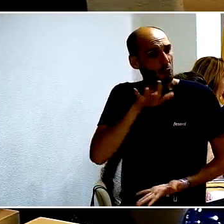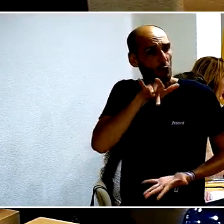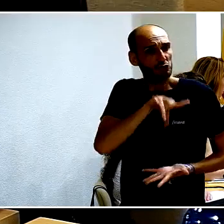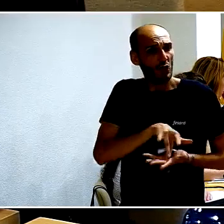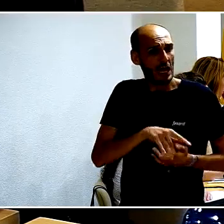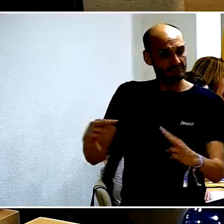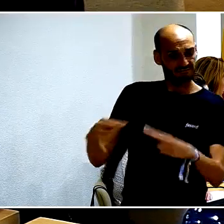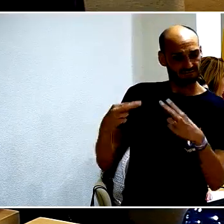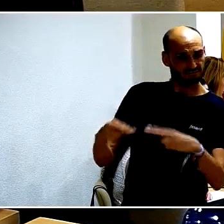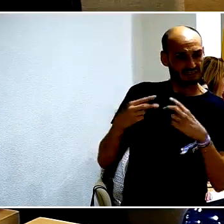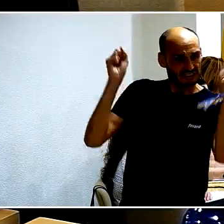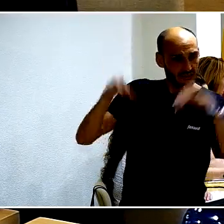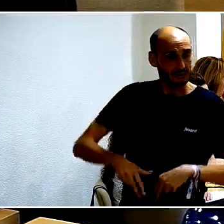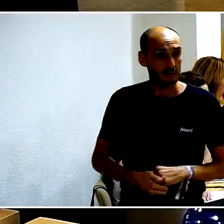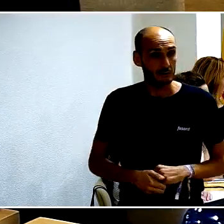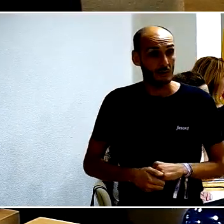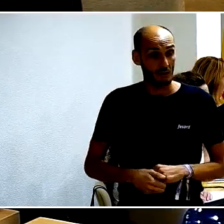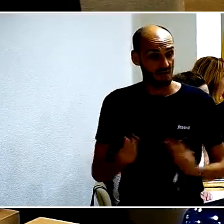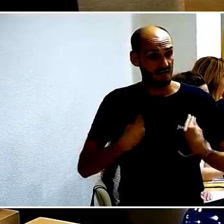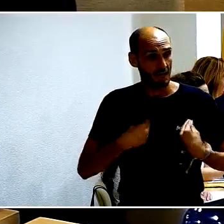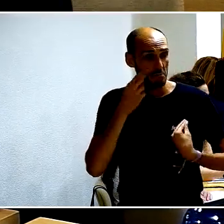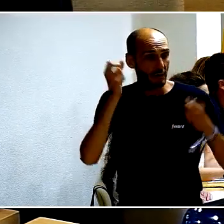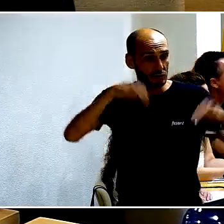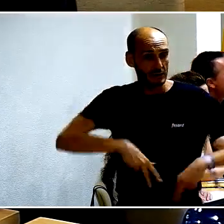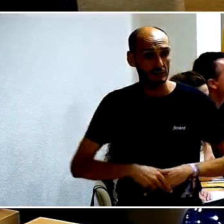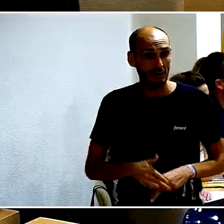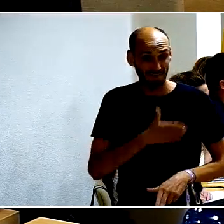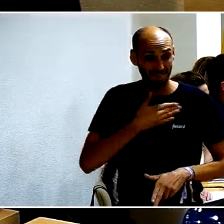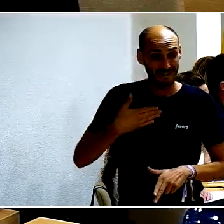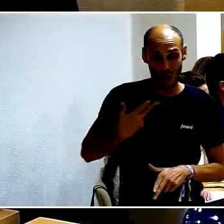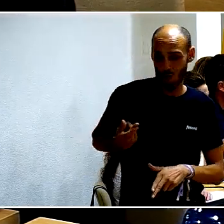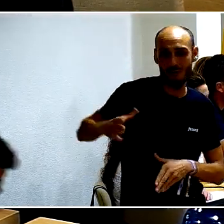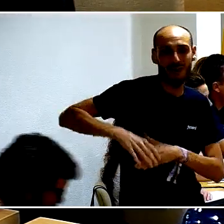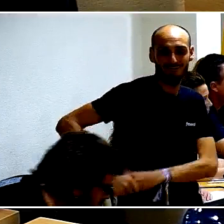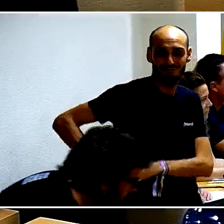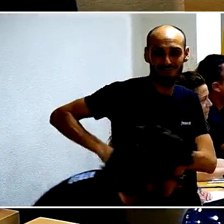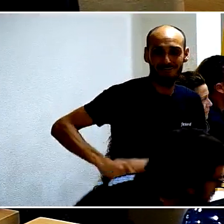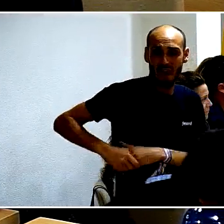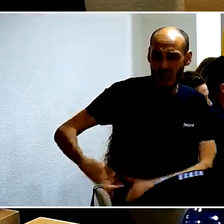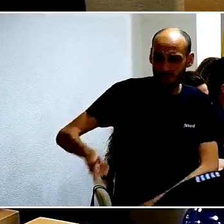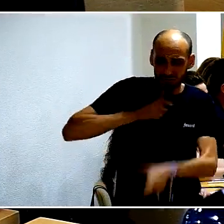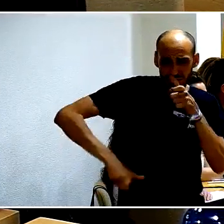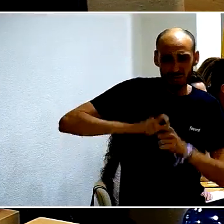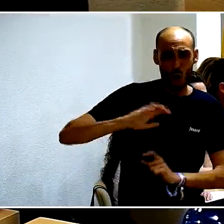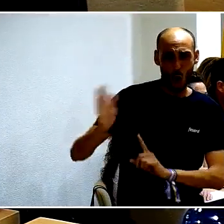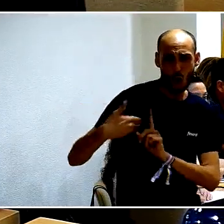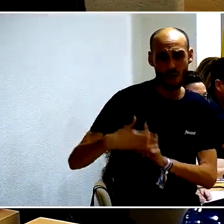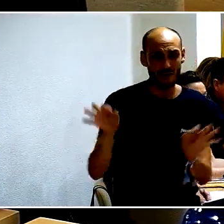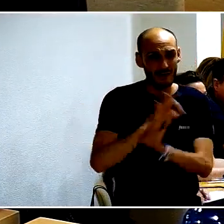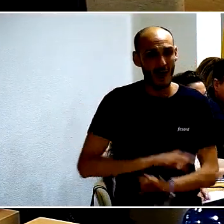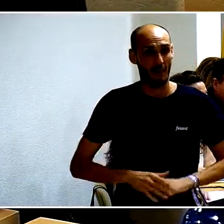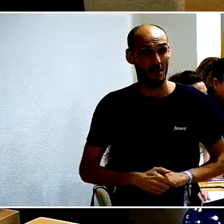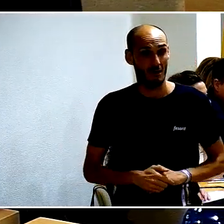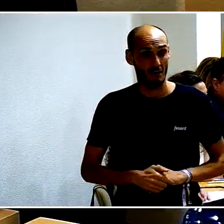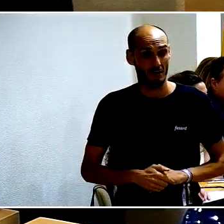acusadors, volem viure sense por, volem donar-nos la mà a la nostra parella sense rebre colps ni insults, volem no haver de